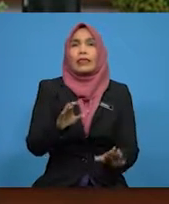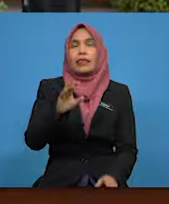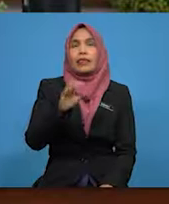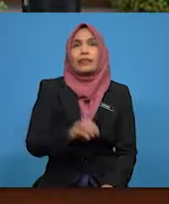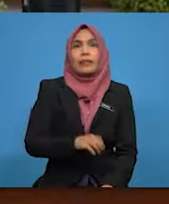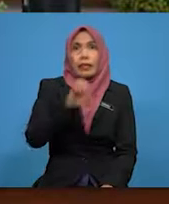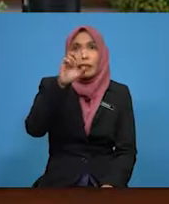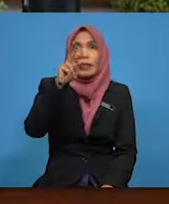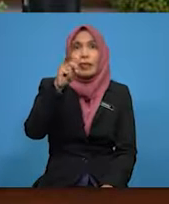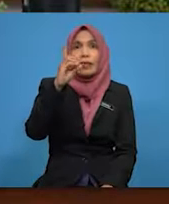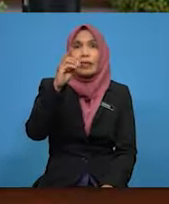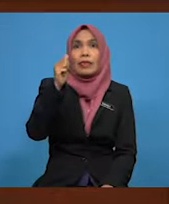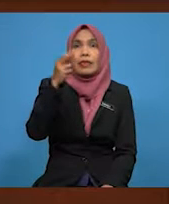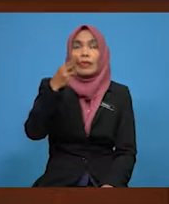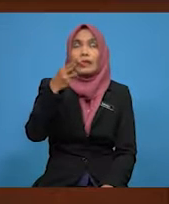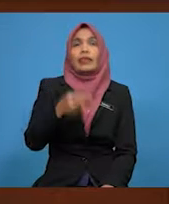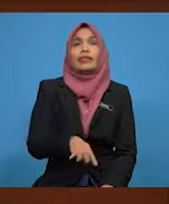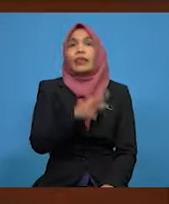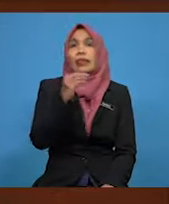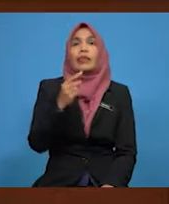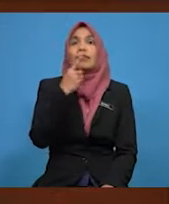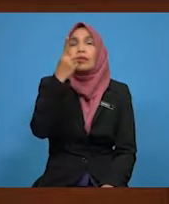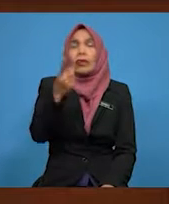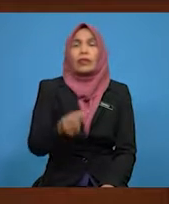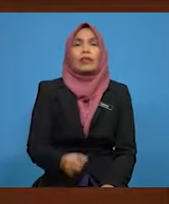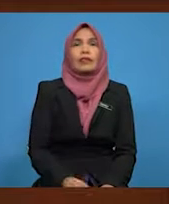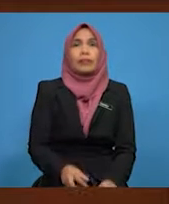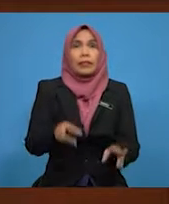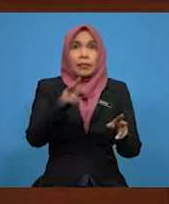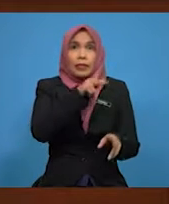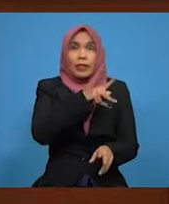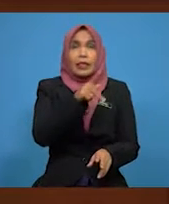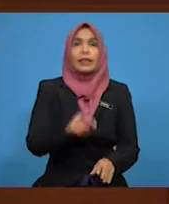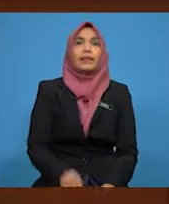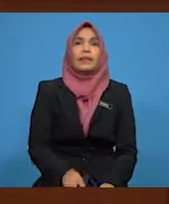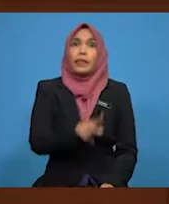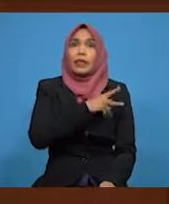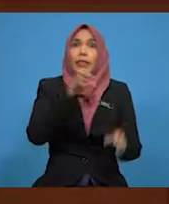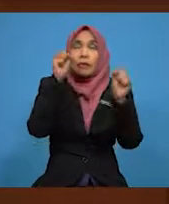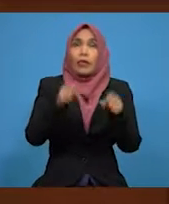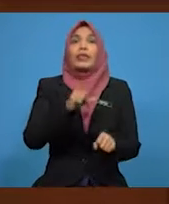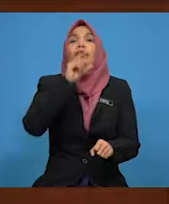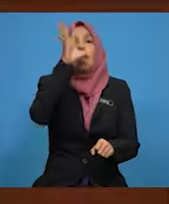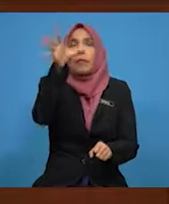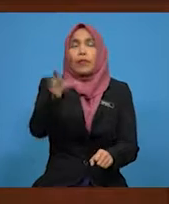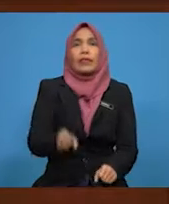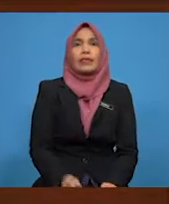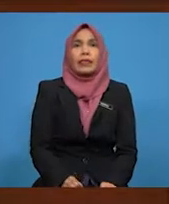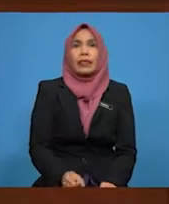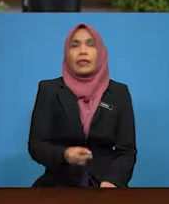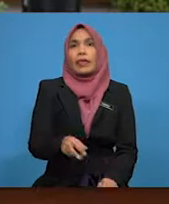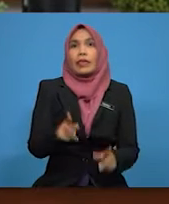nasihat dan teguran penyelia, penyelia perlu melaporkan kepada pihak pengurusan untuk tindakan tata